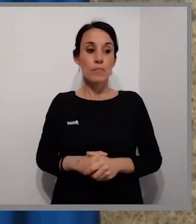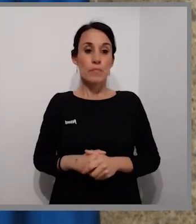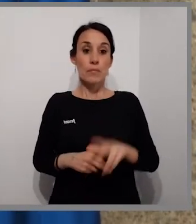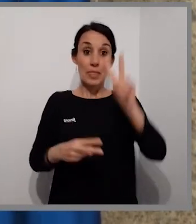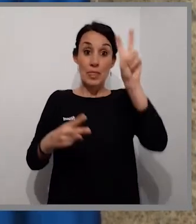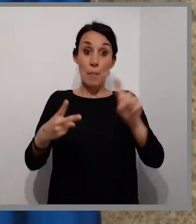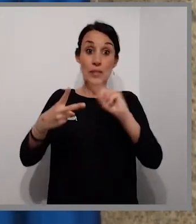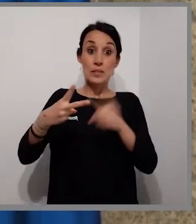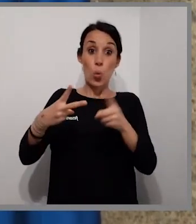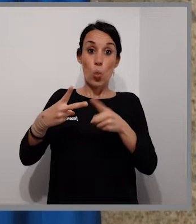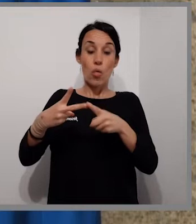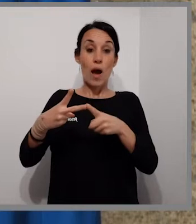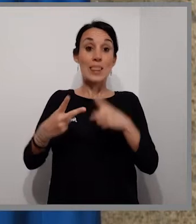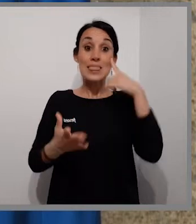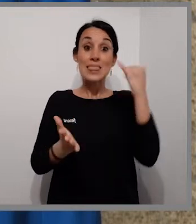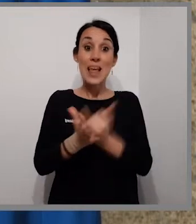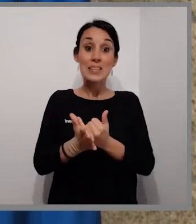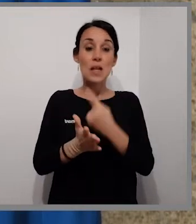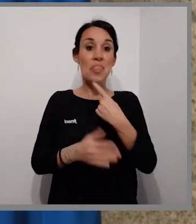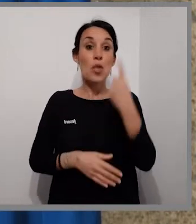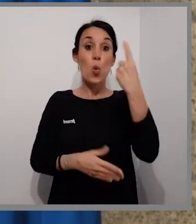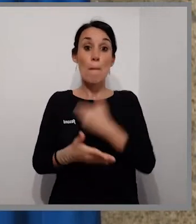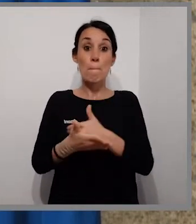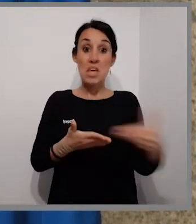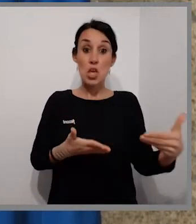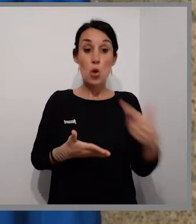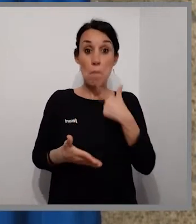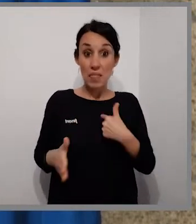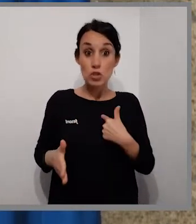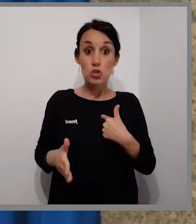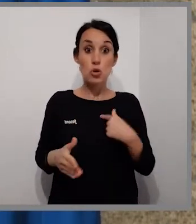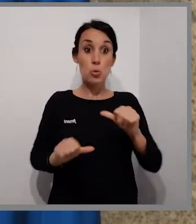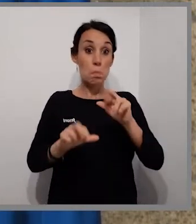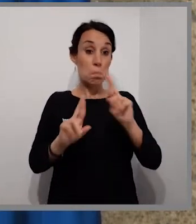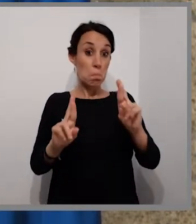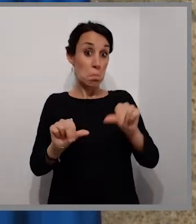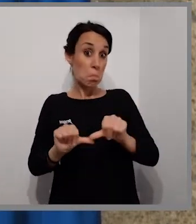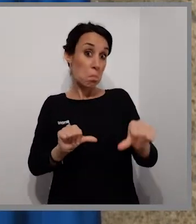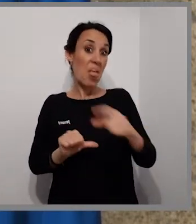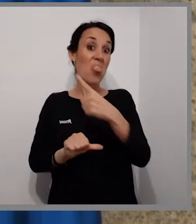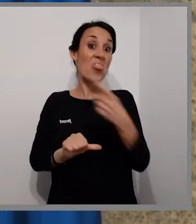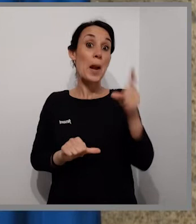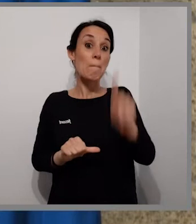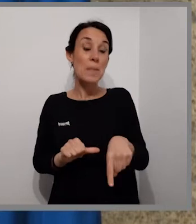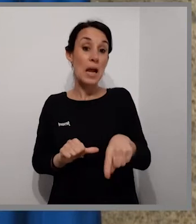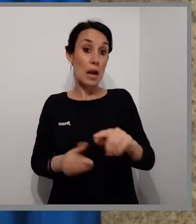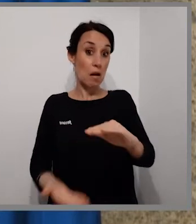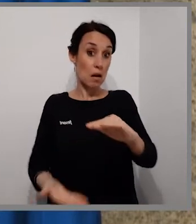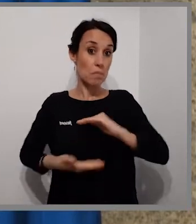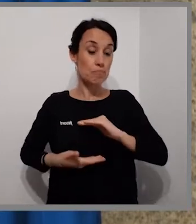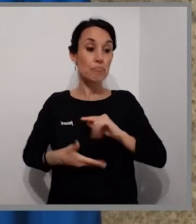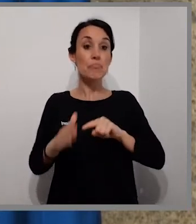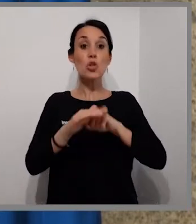fa a la seva segona pregunta dels tests, ens han dit que hi ha 1 milió i que nosaltres esperem rebre sobre 100.000 i